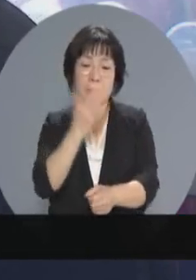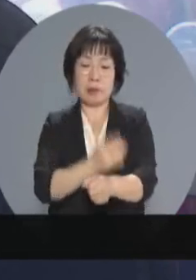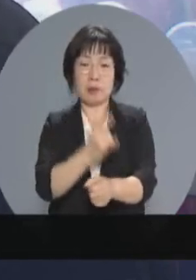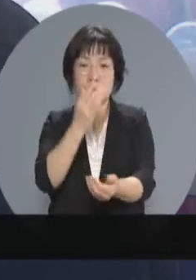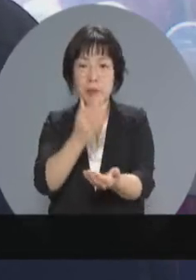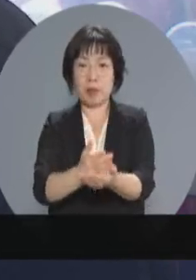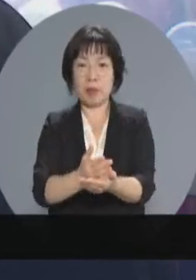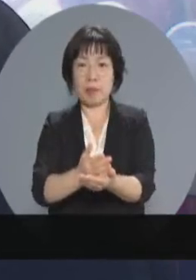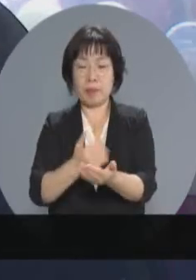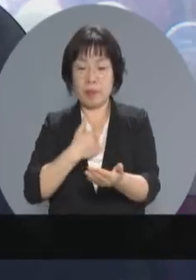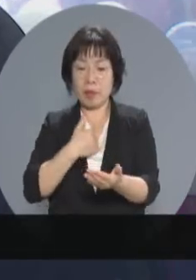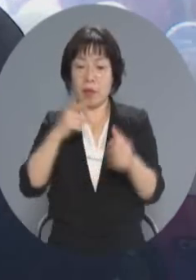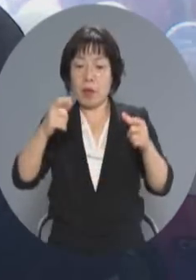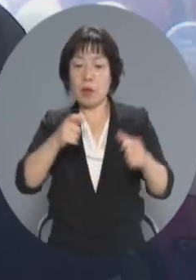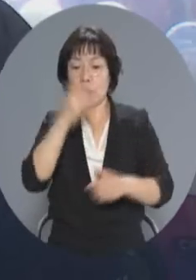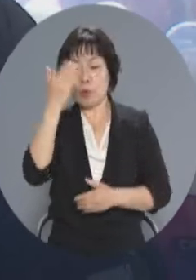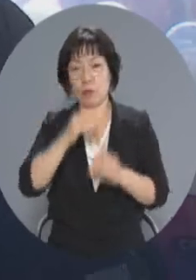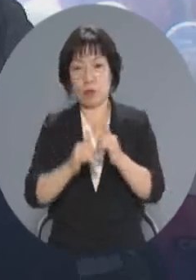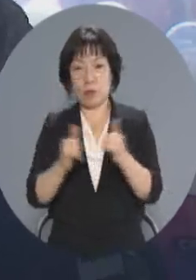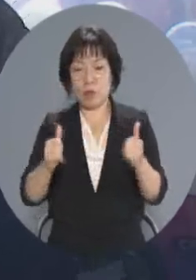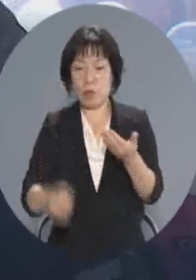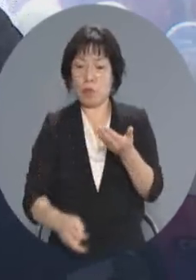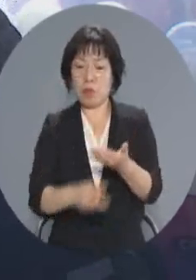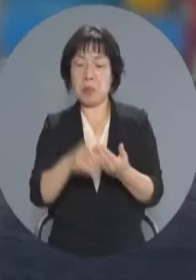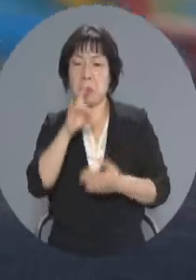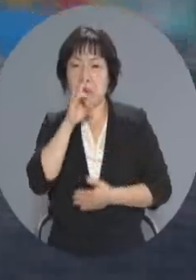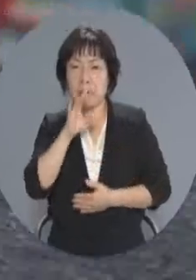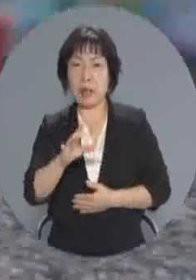나는 여기 지역 사람이다 불법이